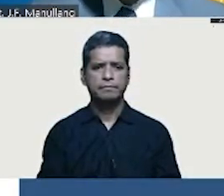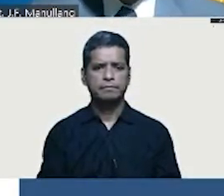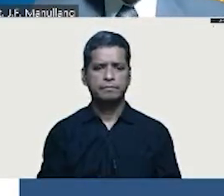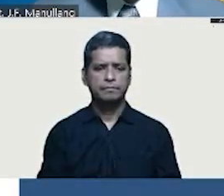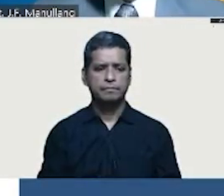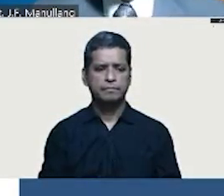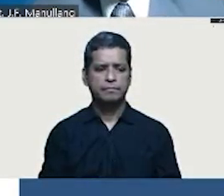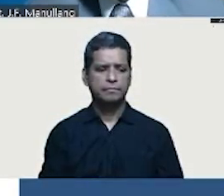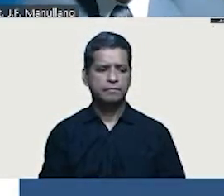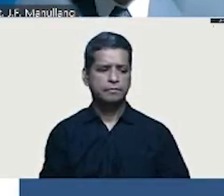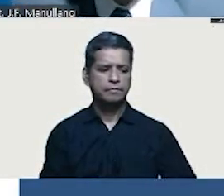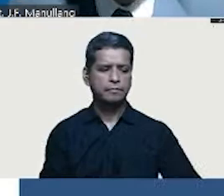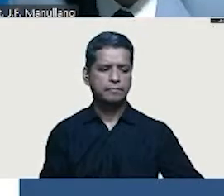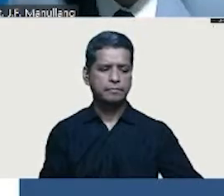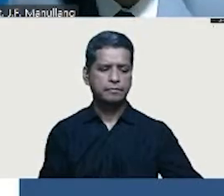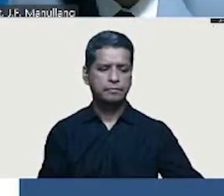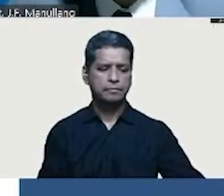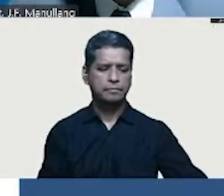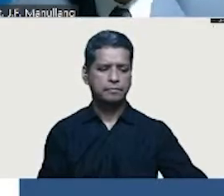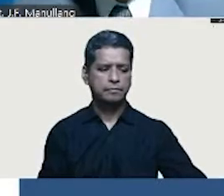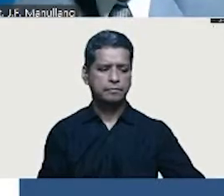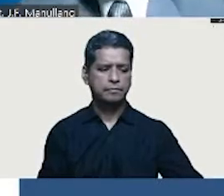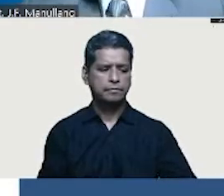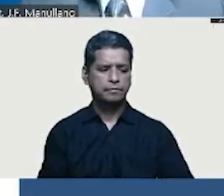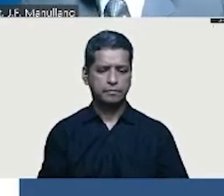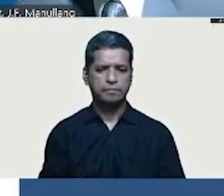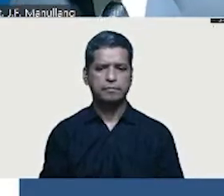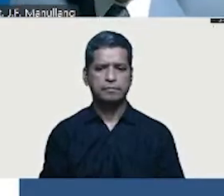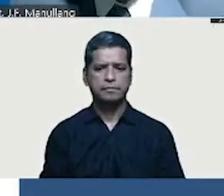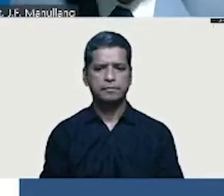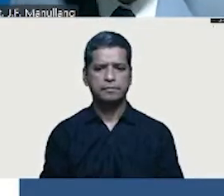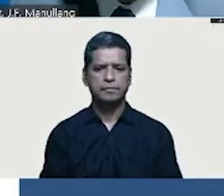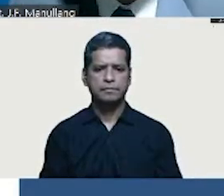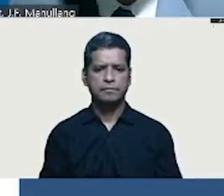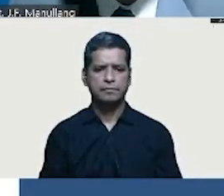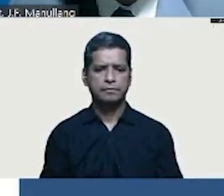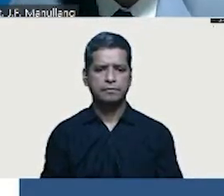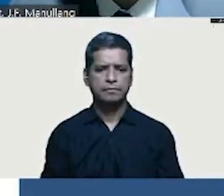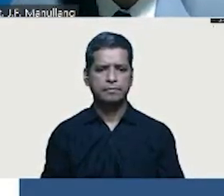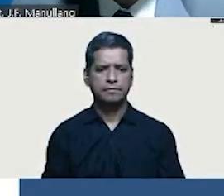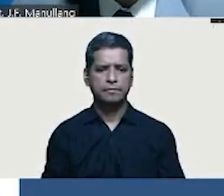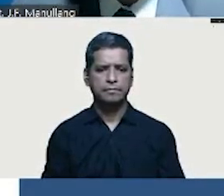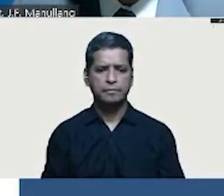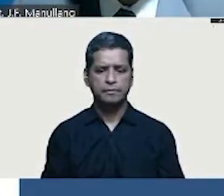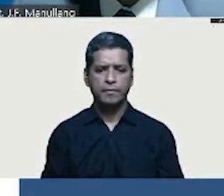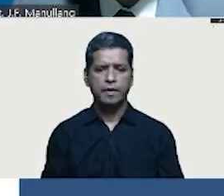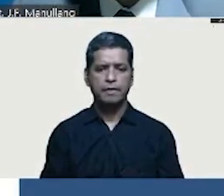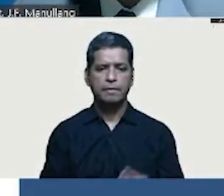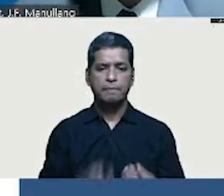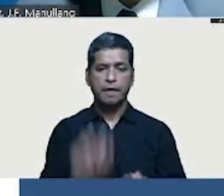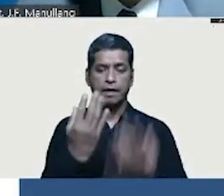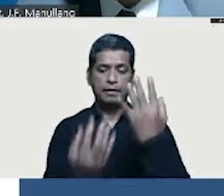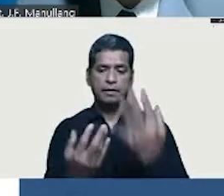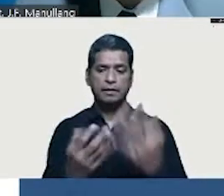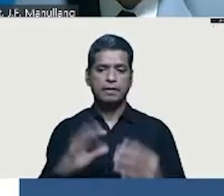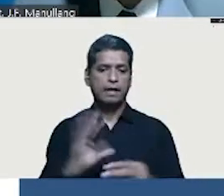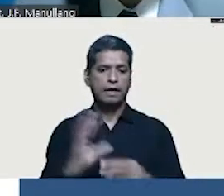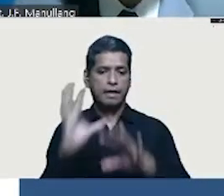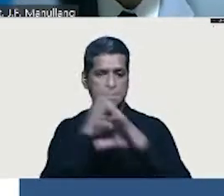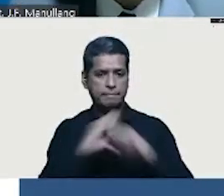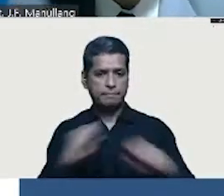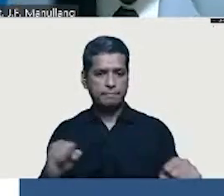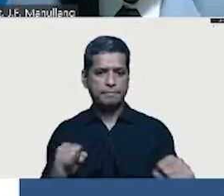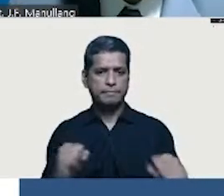sampai Bagaimana api membakar itu kalau yang dibakar sudah habis ya akhirnya pun padam